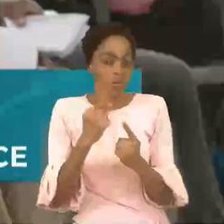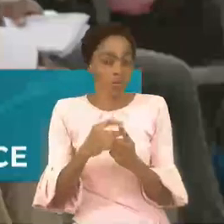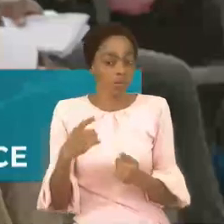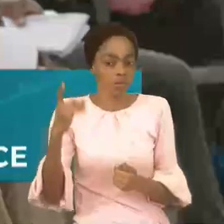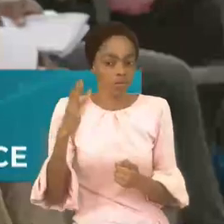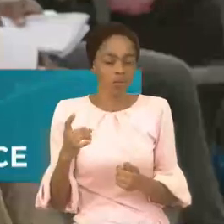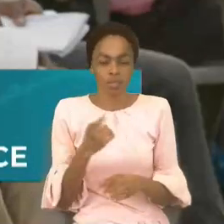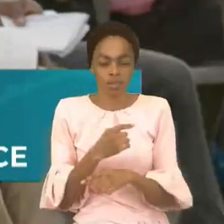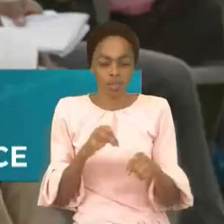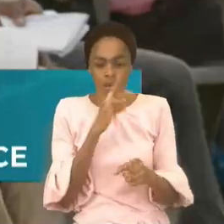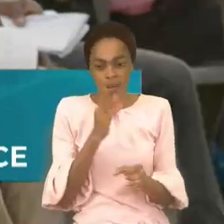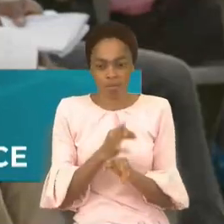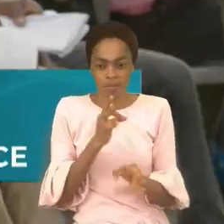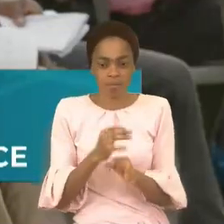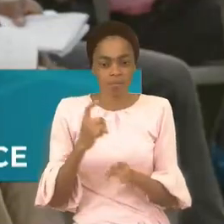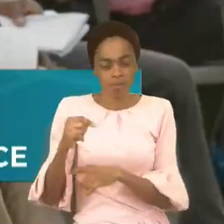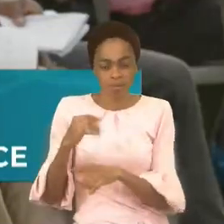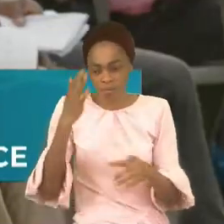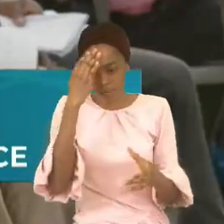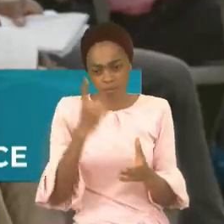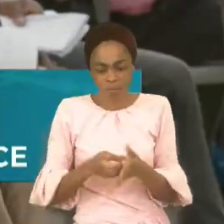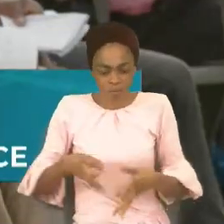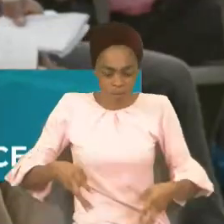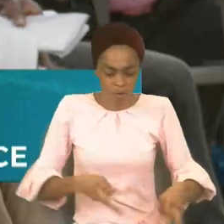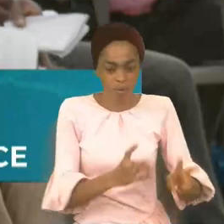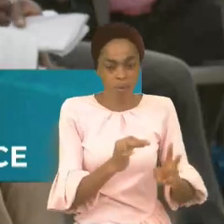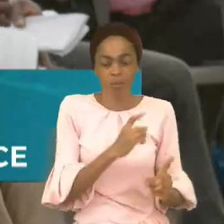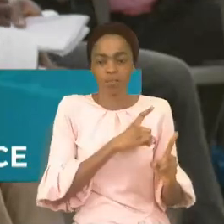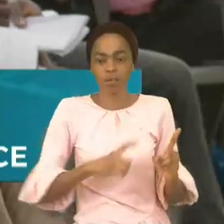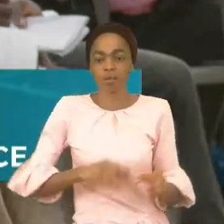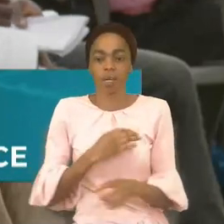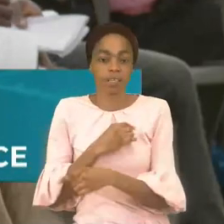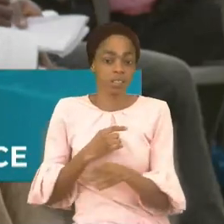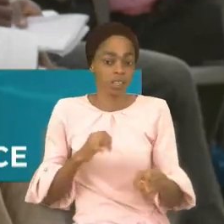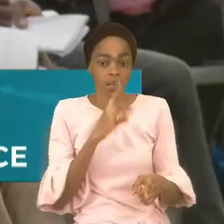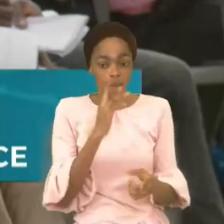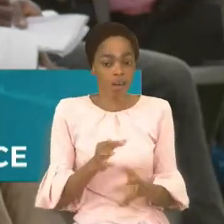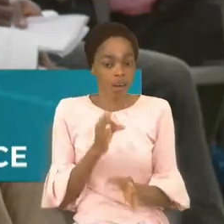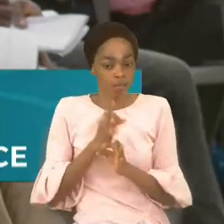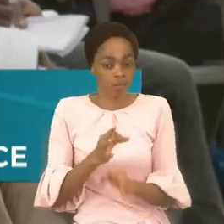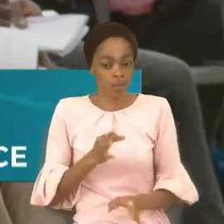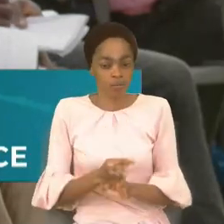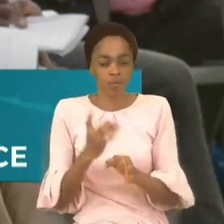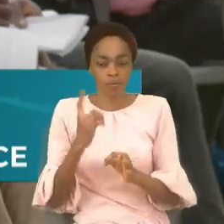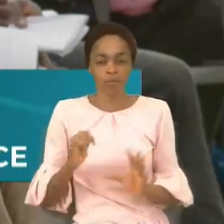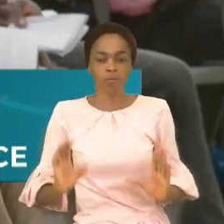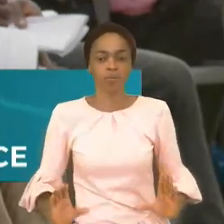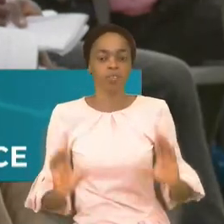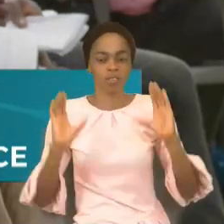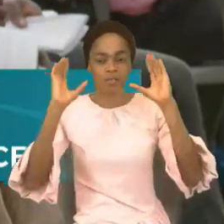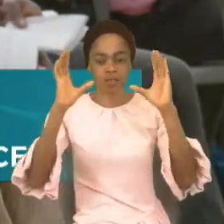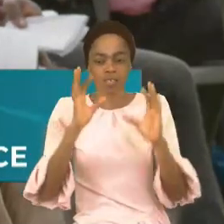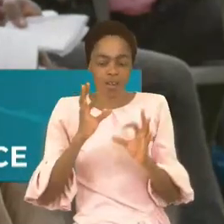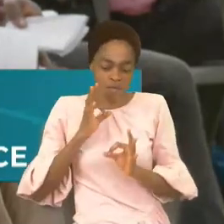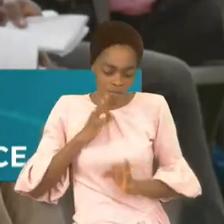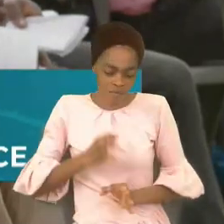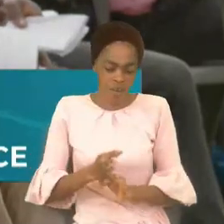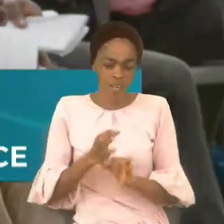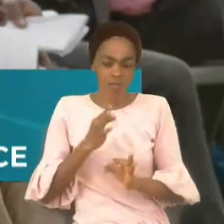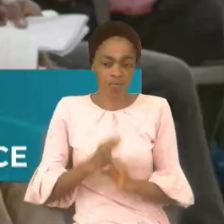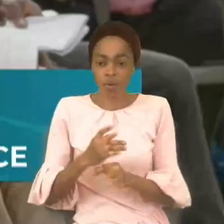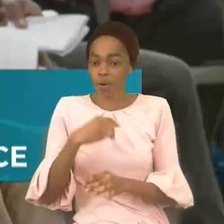la voix du Seigneur et les exigences du Seigneur et ils sont fidèles. Les fidèles consacrés